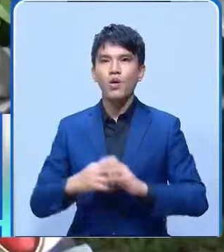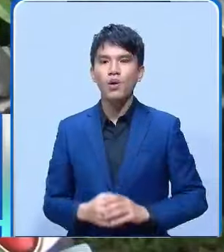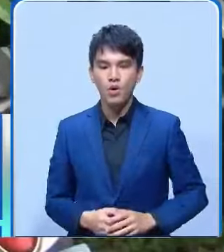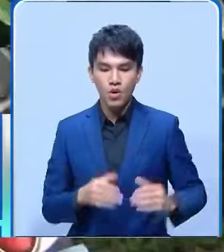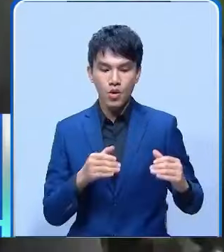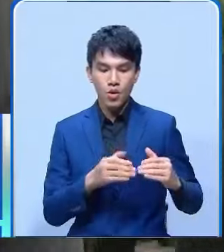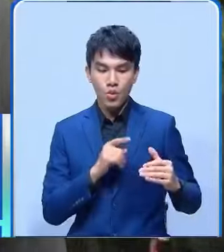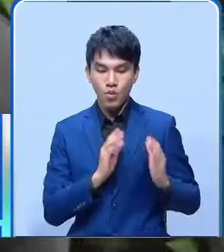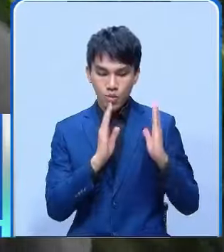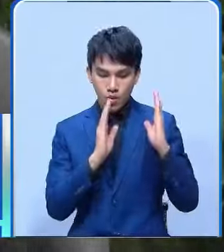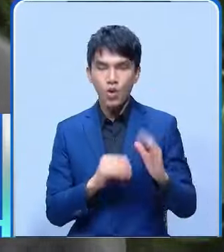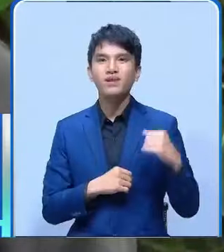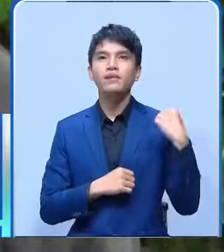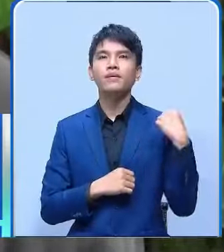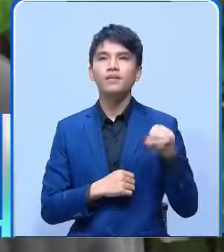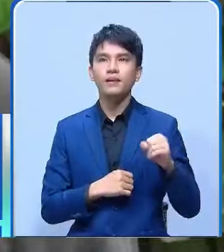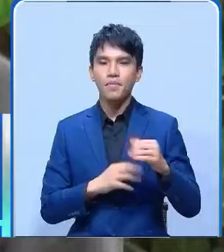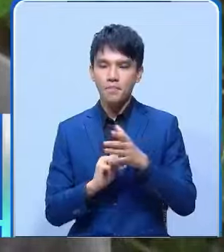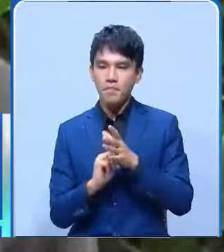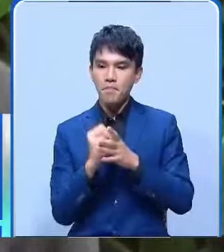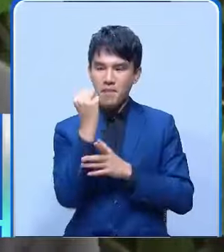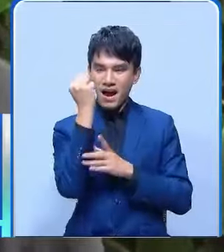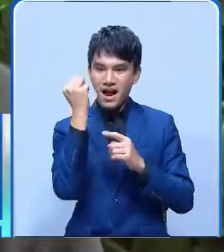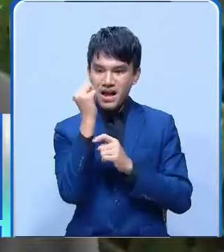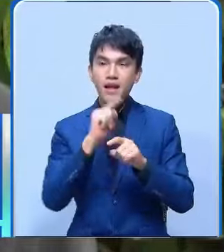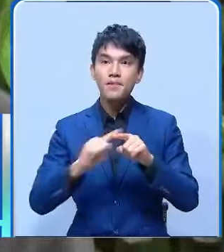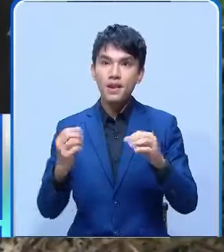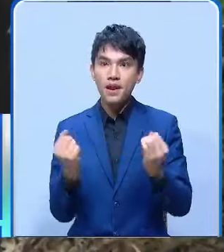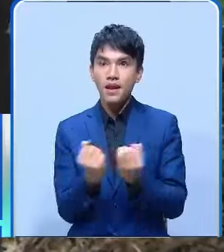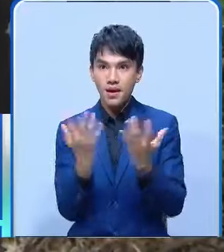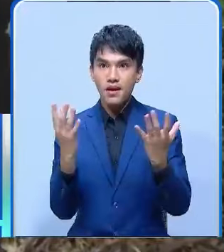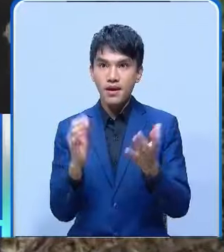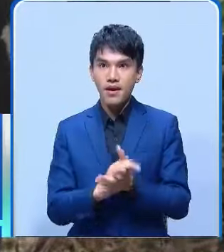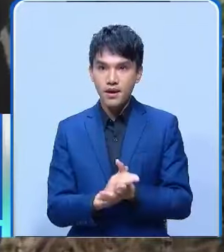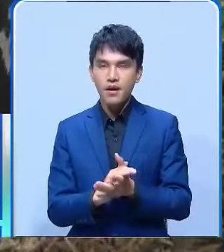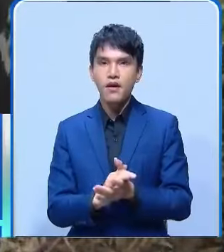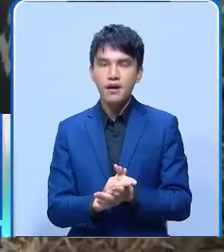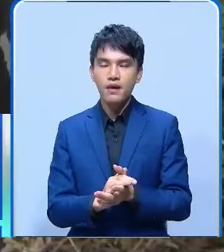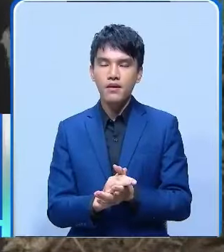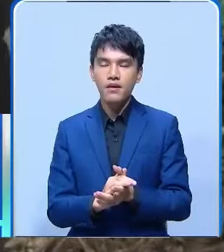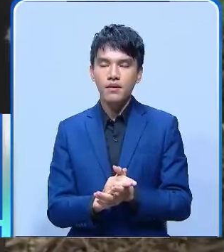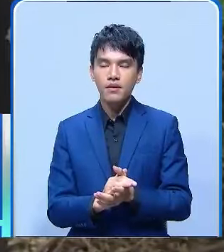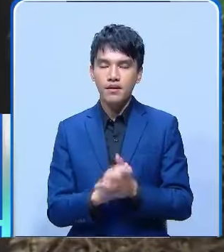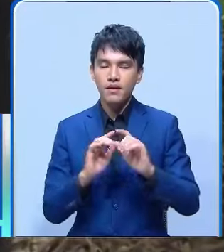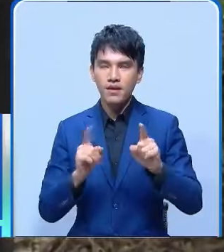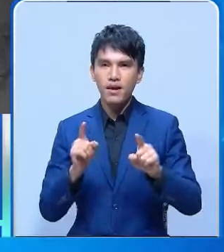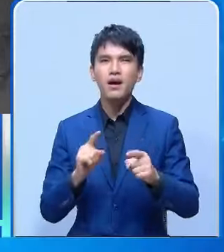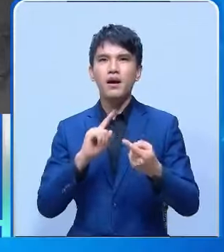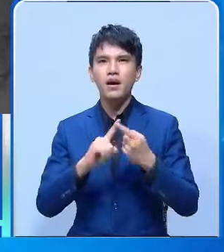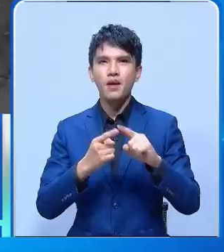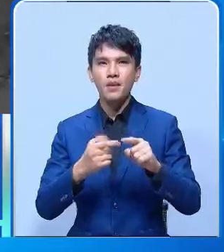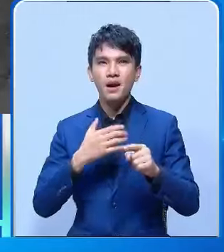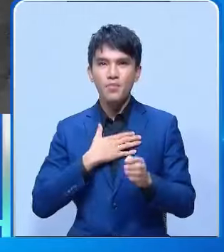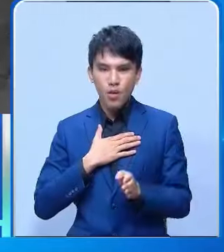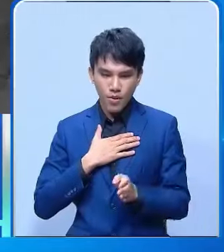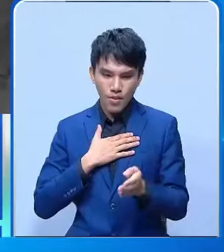เกือบ10คนฝั่งนั้นมีทั้งไม้เบสบอลมีมีดมีระเบิดปิงปองไล่ขี่ทำร้ายกันแต่ว่ารถเพื่อนผมเสียหลักแล้ว